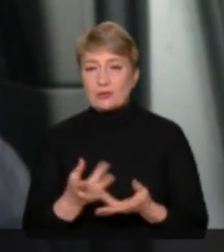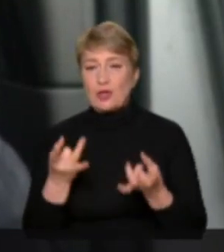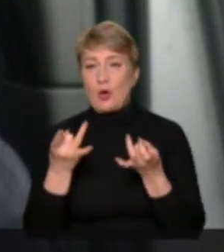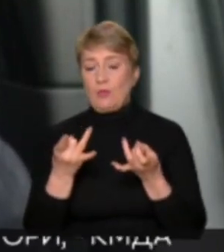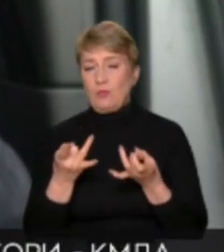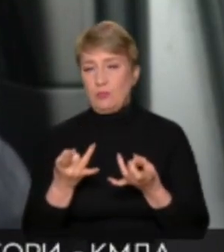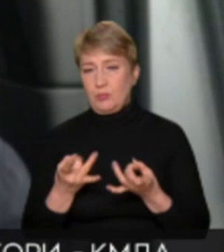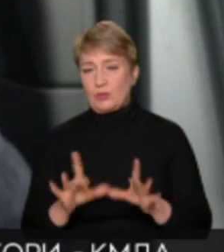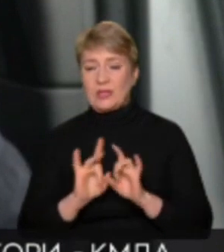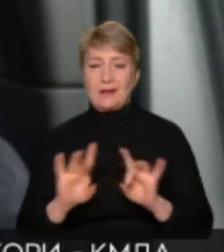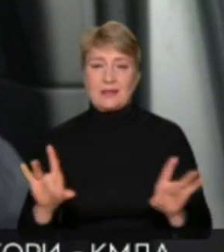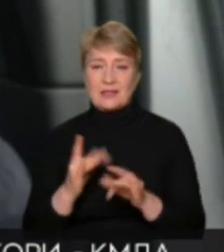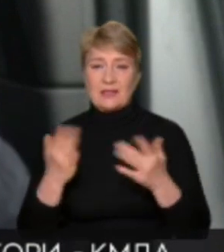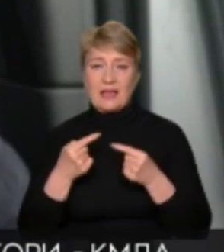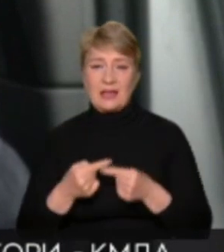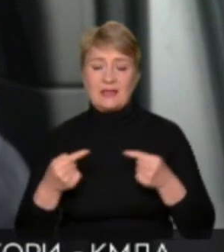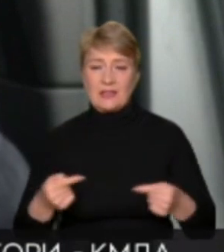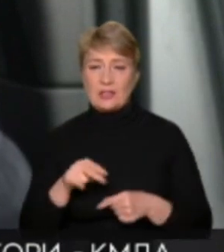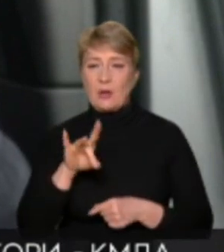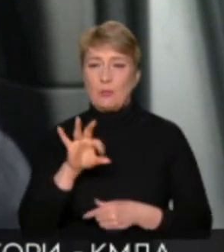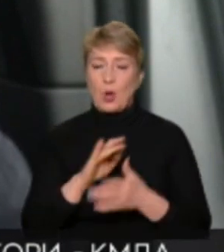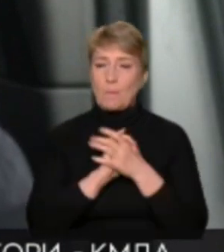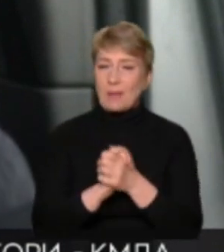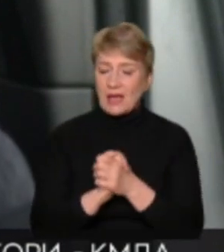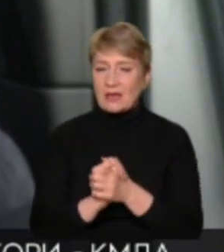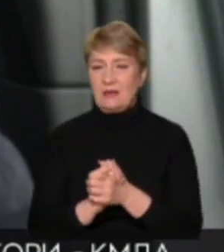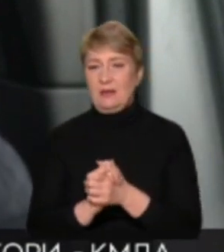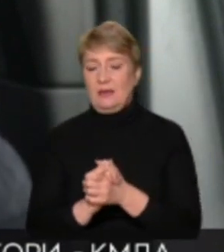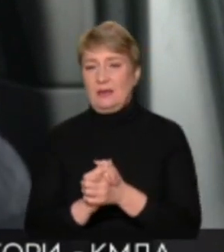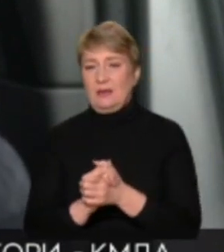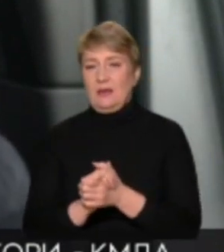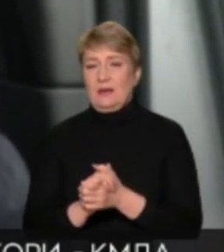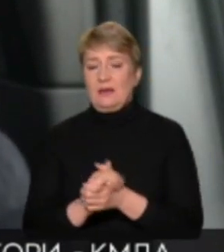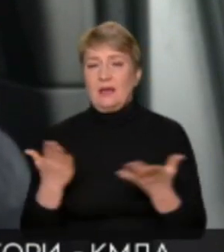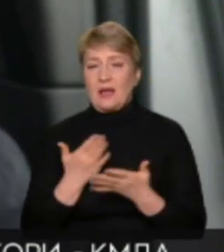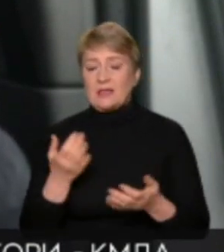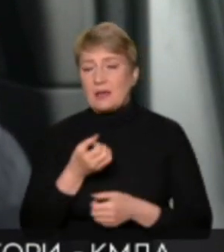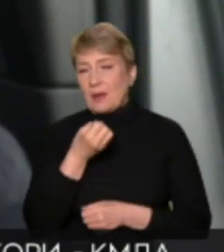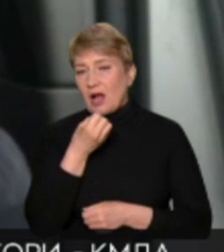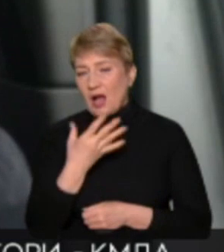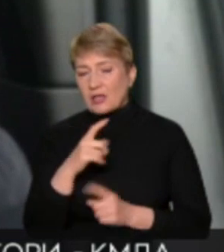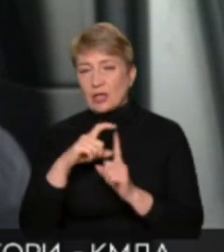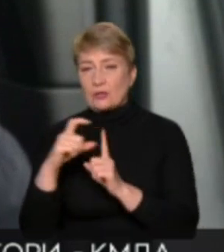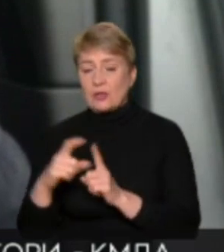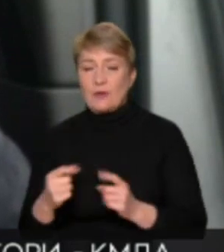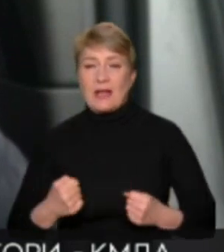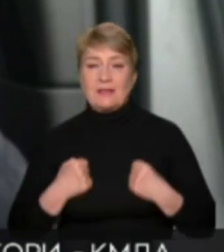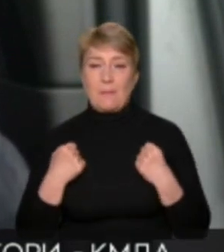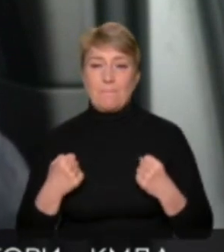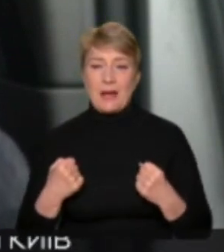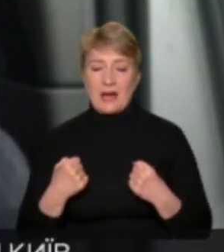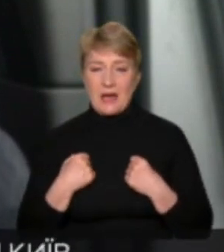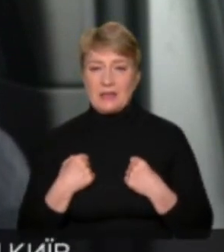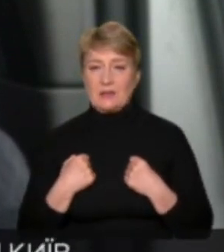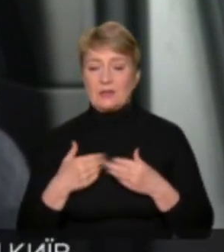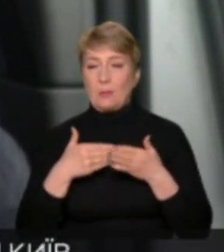їм просто розказують якісь речі про мир, про дружбу, про все таке, начебто, гарні слова, і таким чином намагаються їх підштовхнути до